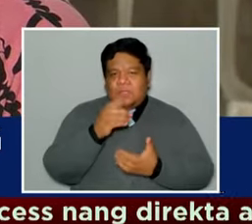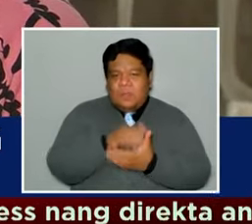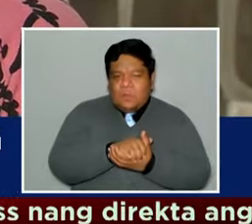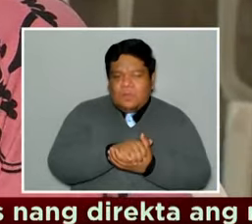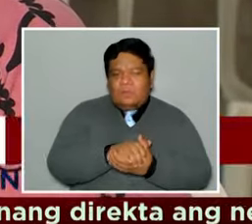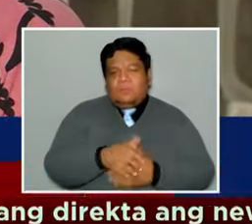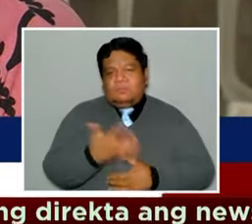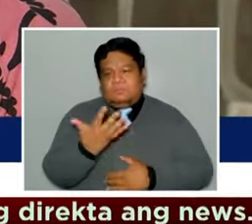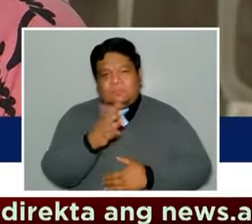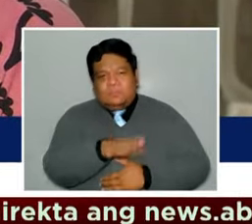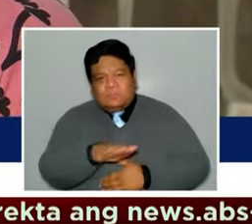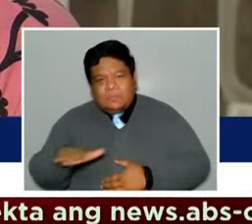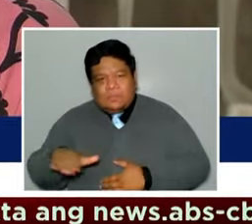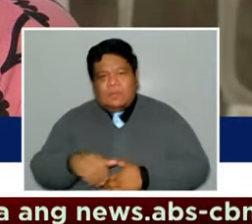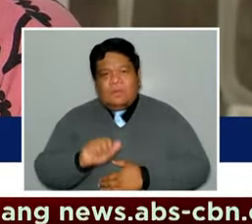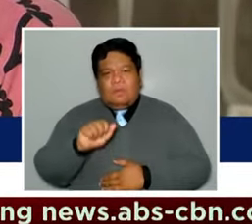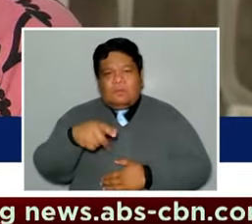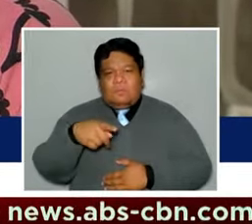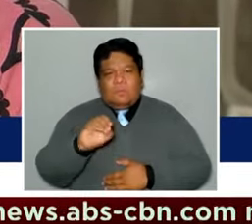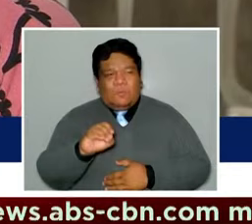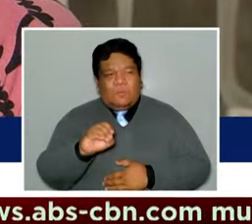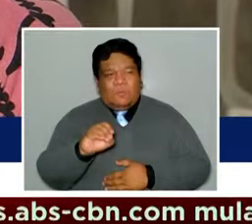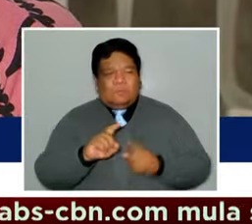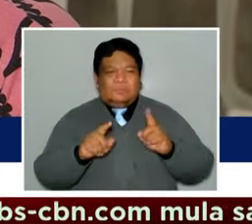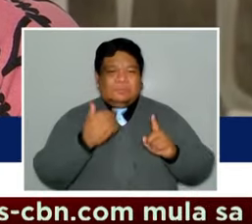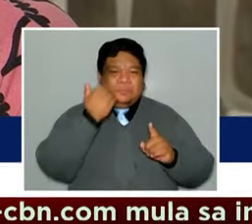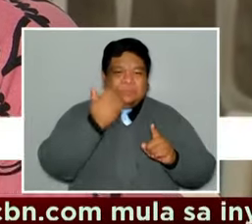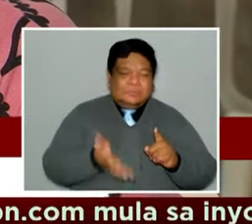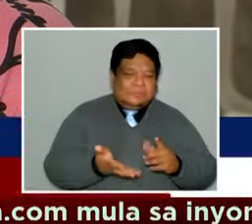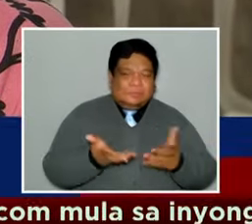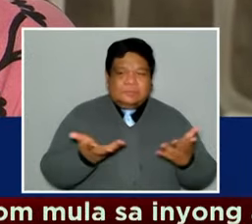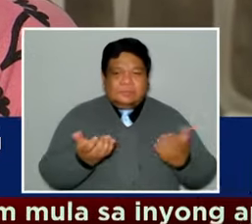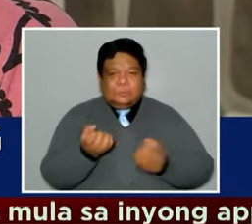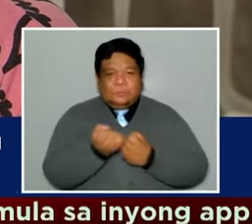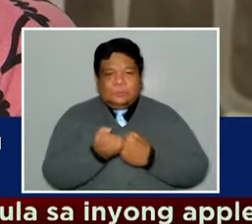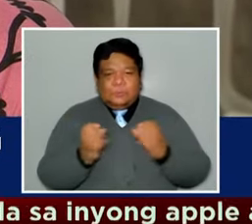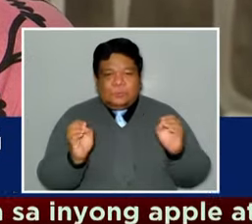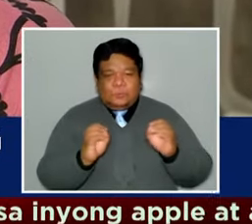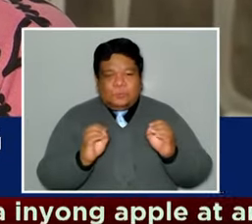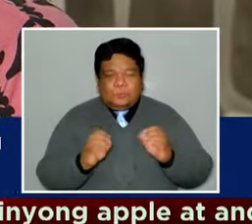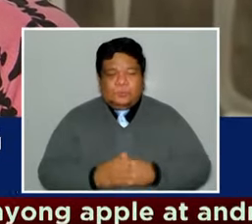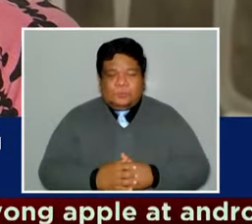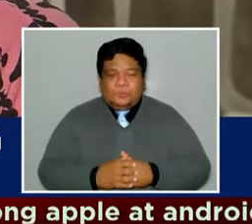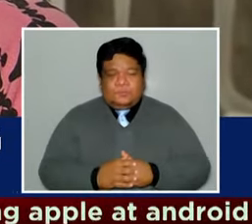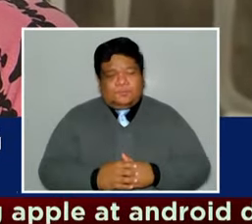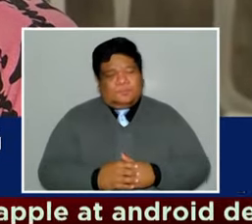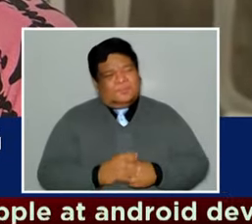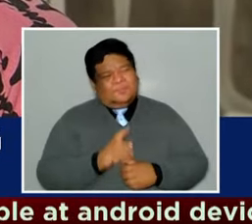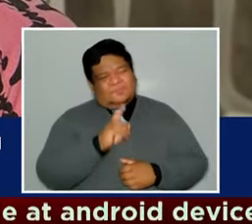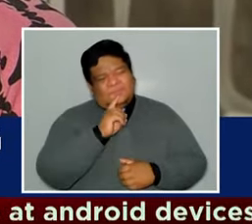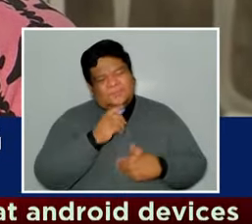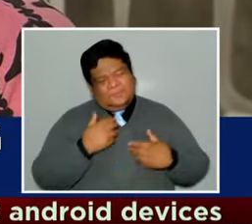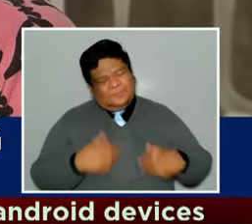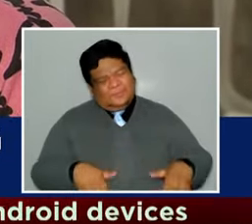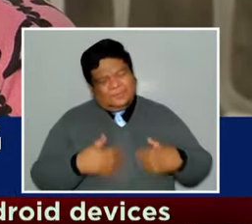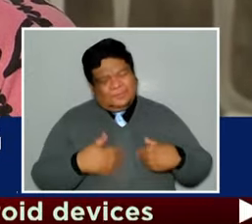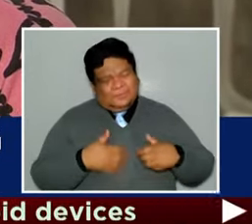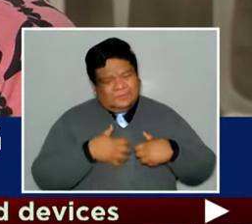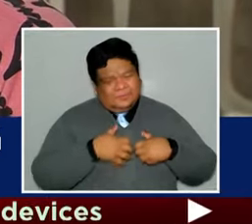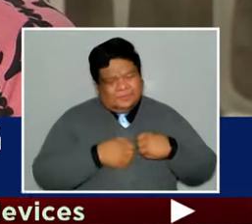nung kapatid ko, makakinuha pa siya agad ng Diyos. Inalis niya ang isang ama ng isang pamilyang